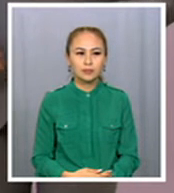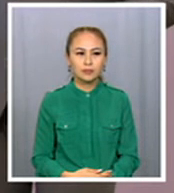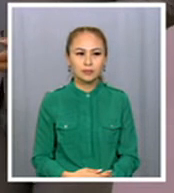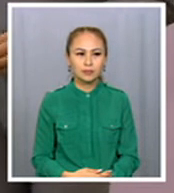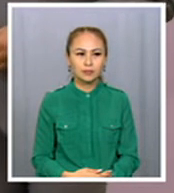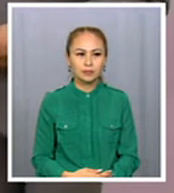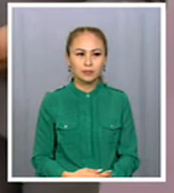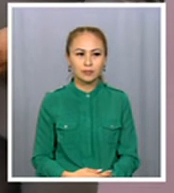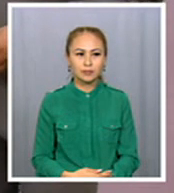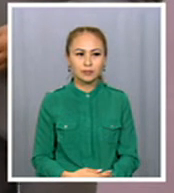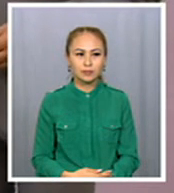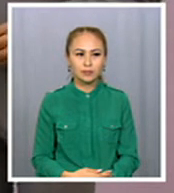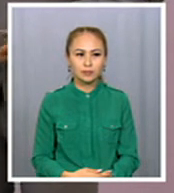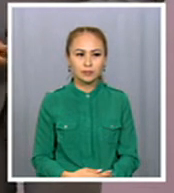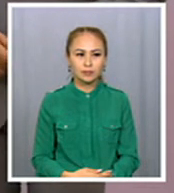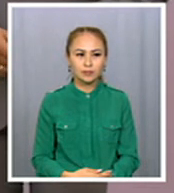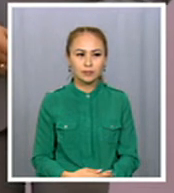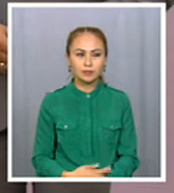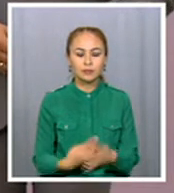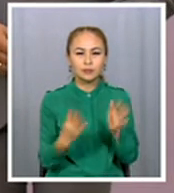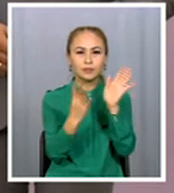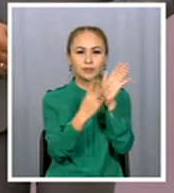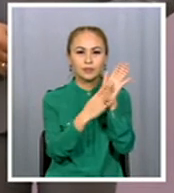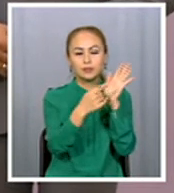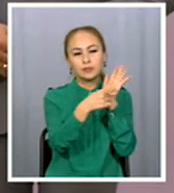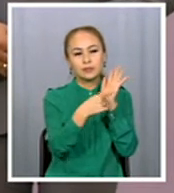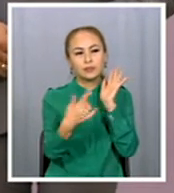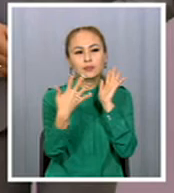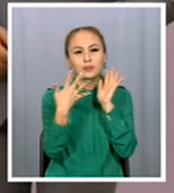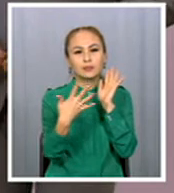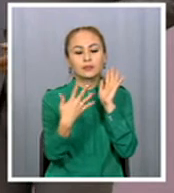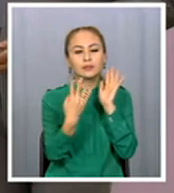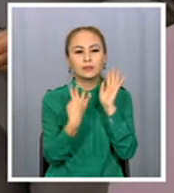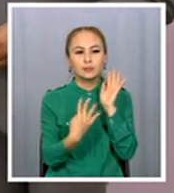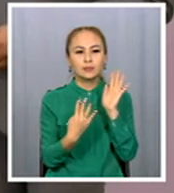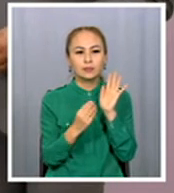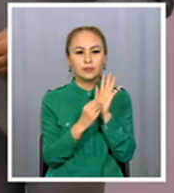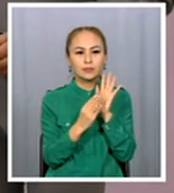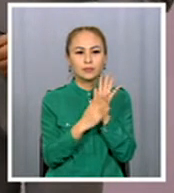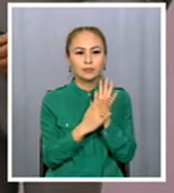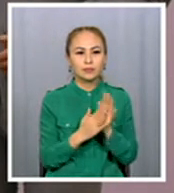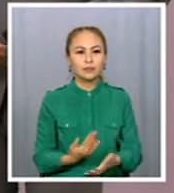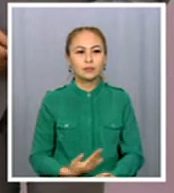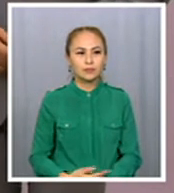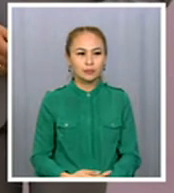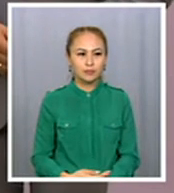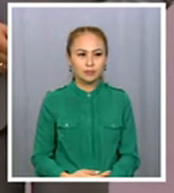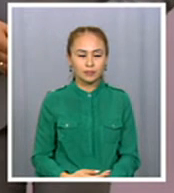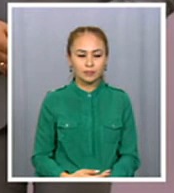5-ке тең. Демек, 9-дан 5-ті азайтамыз. Айырманың мәні